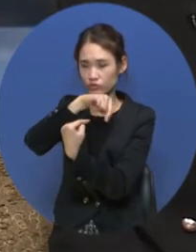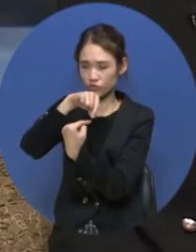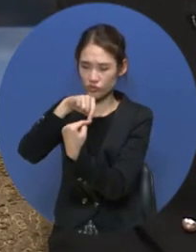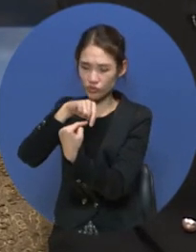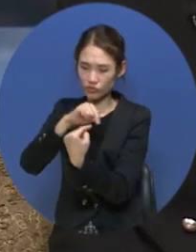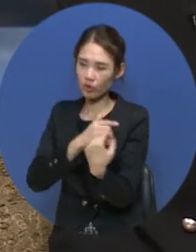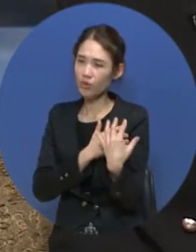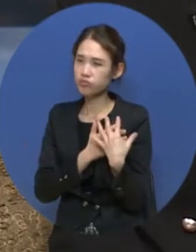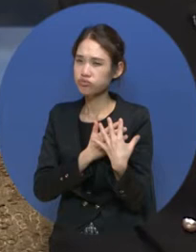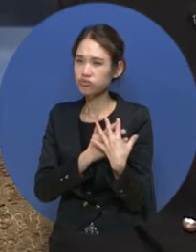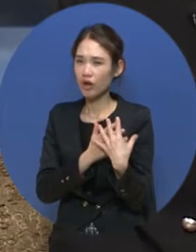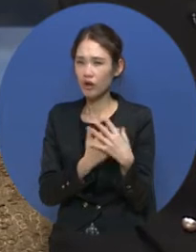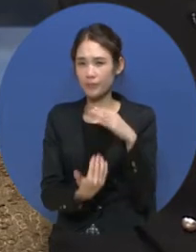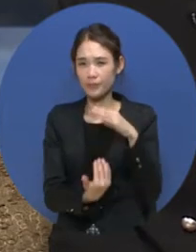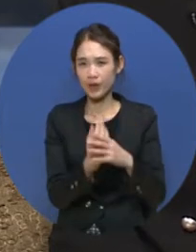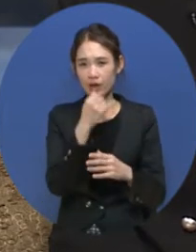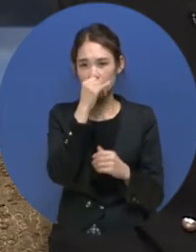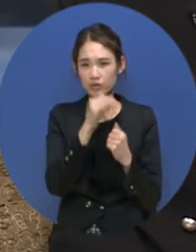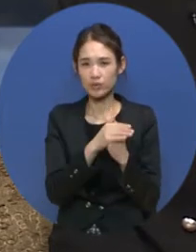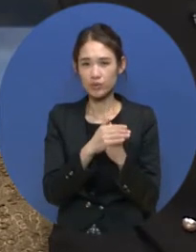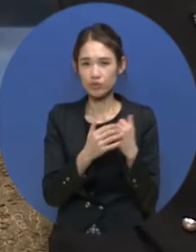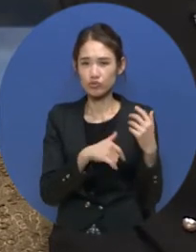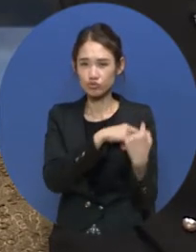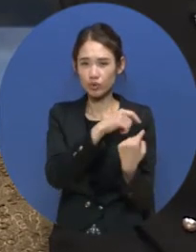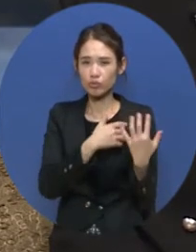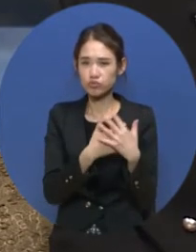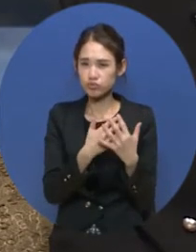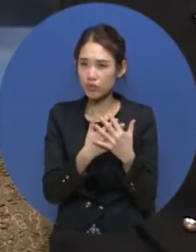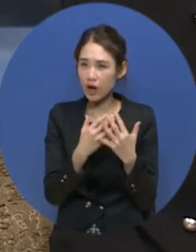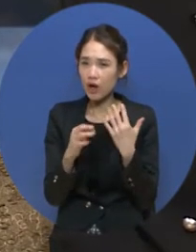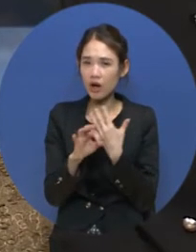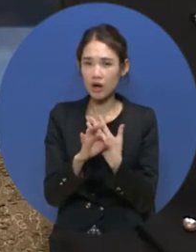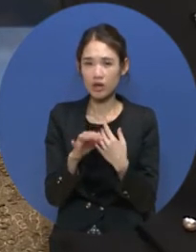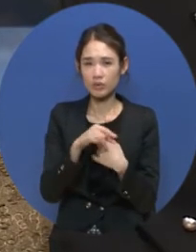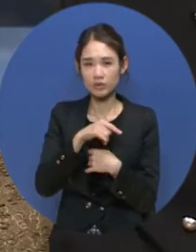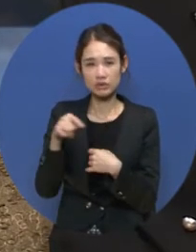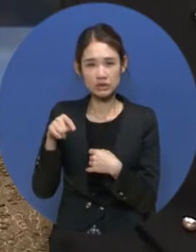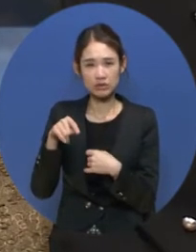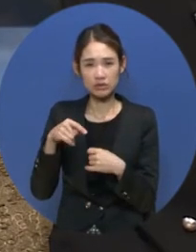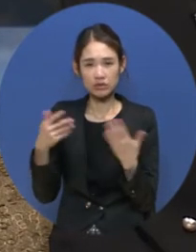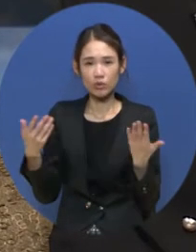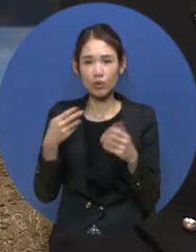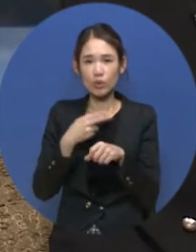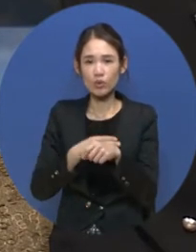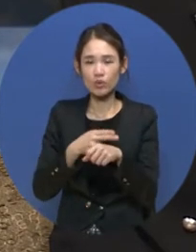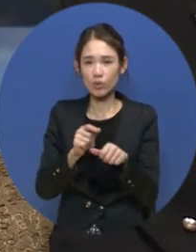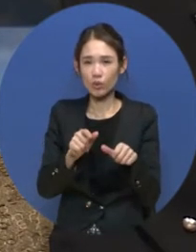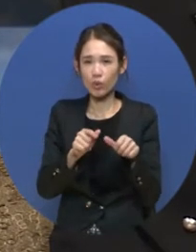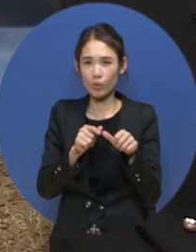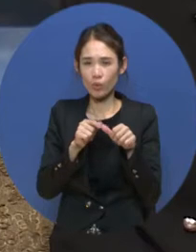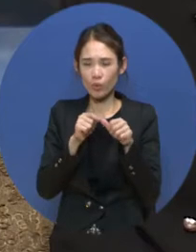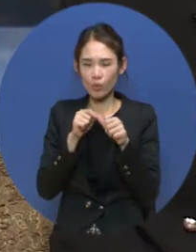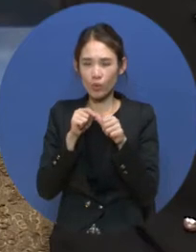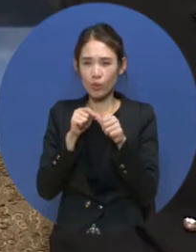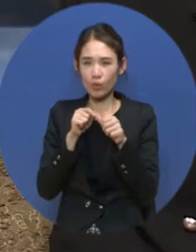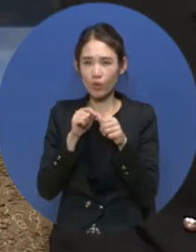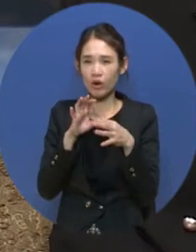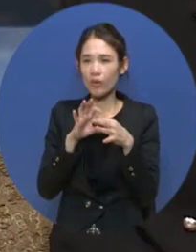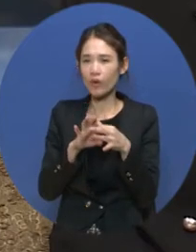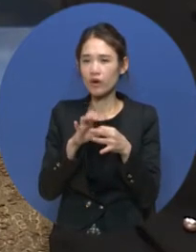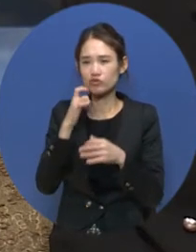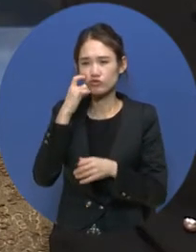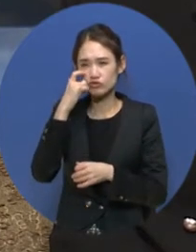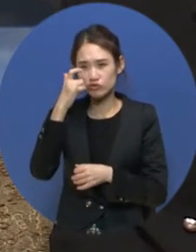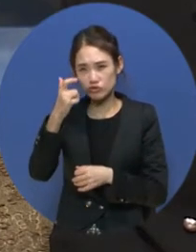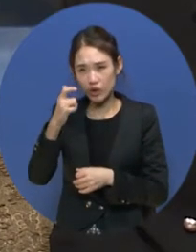불안해지는 것이고 그 다음에 어린이집 운영이 불안해지면 제일 힘든 것이 보육 교직원에 대한 고용 유지예요. 예. 근데 이